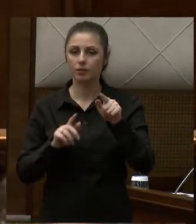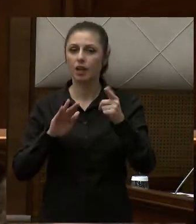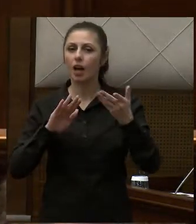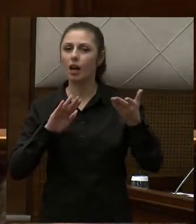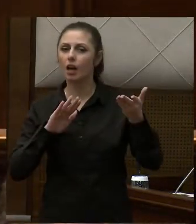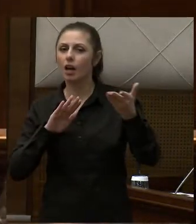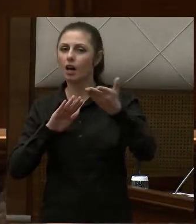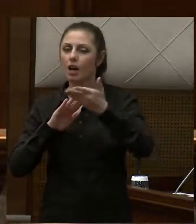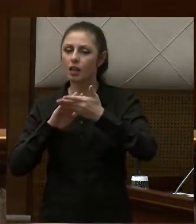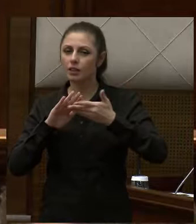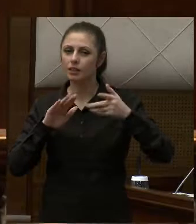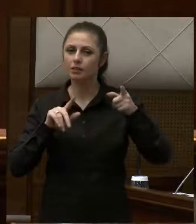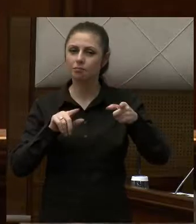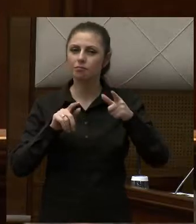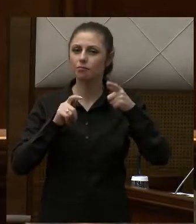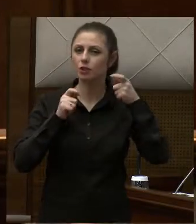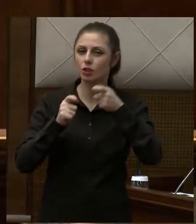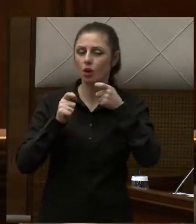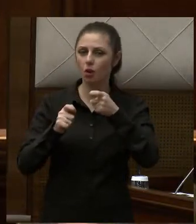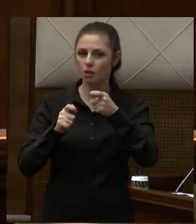kademeye bastırması sonucu